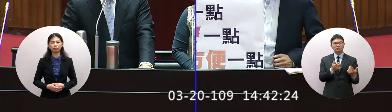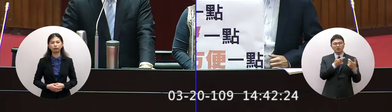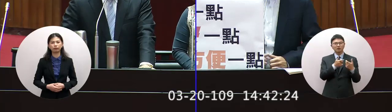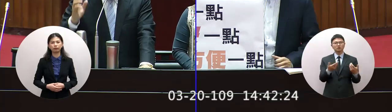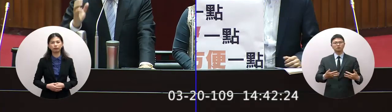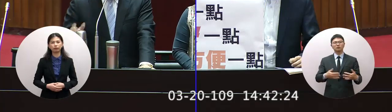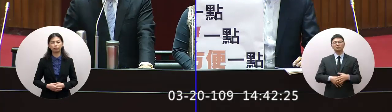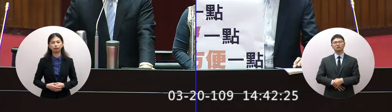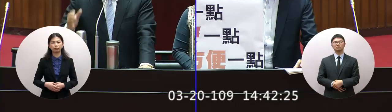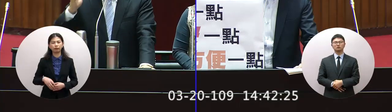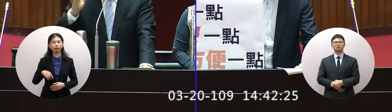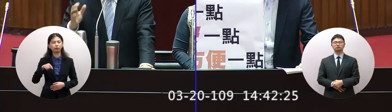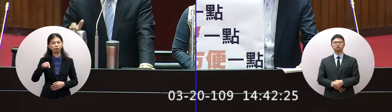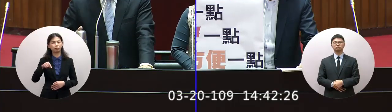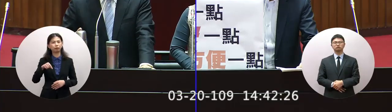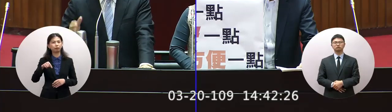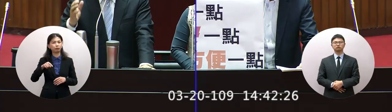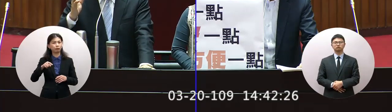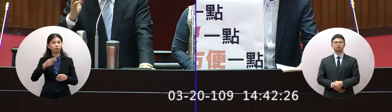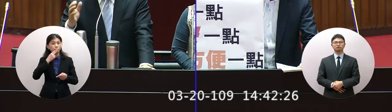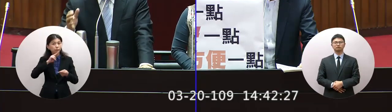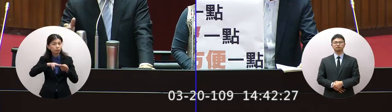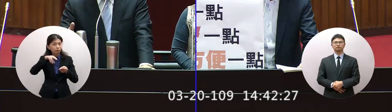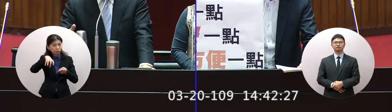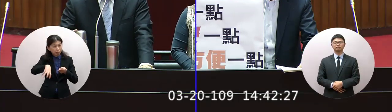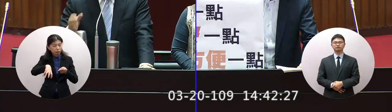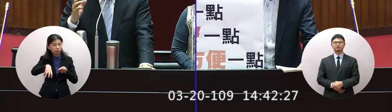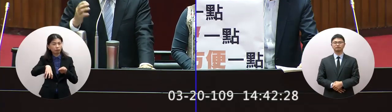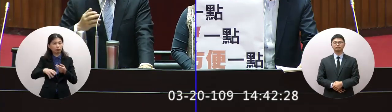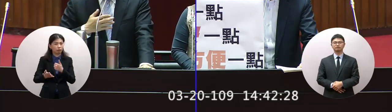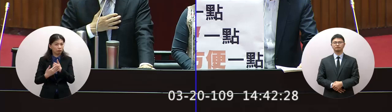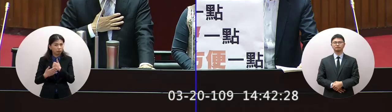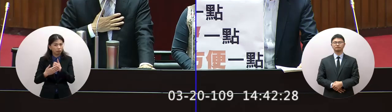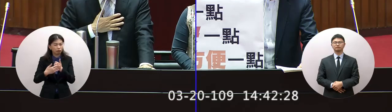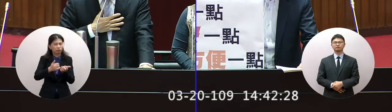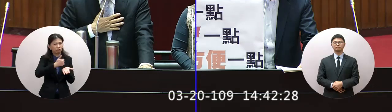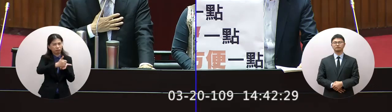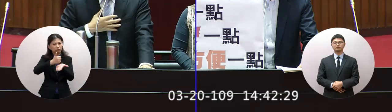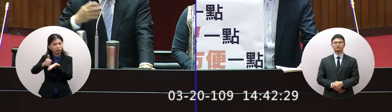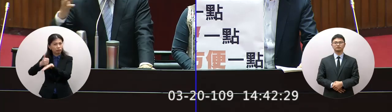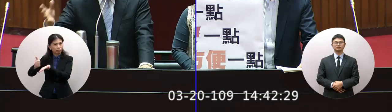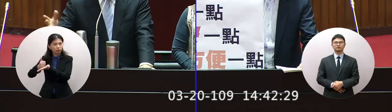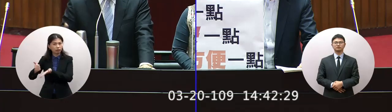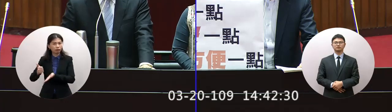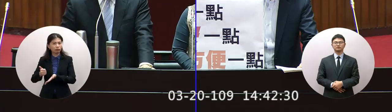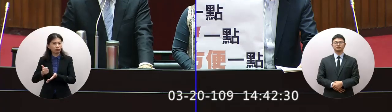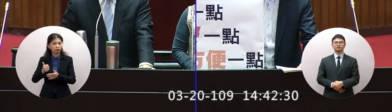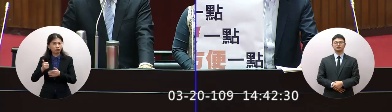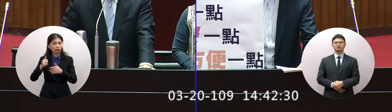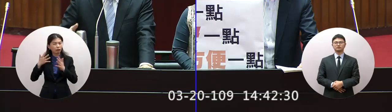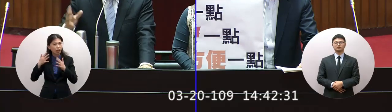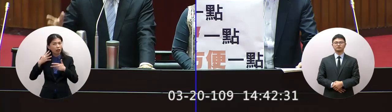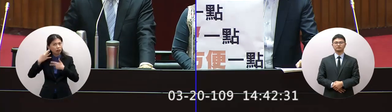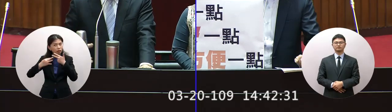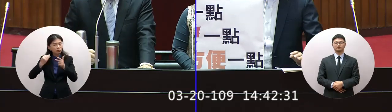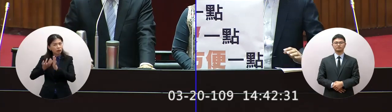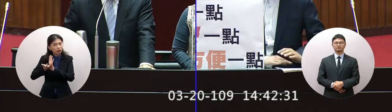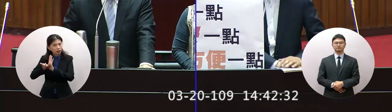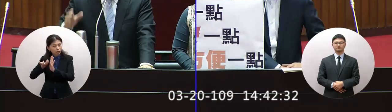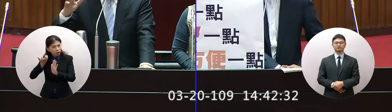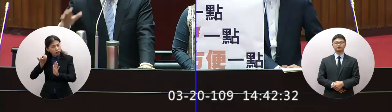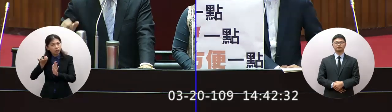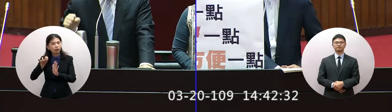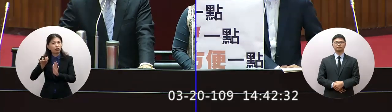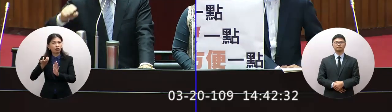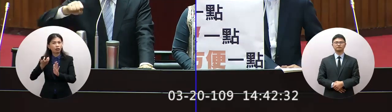这样子。这个中华邮政的配送，在当初也就几个礼拜前了，好几个礼